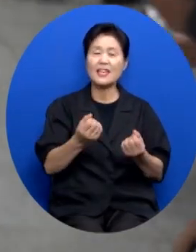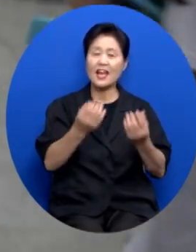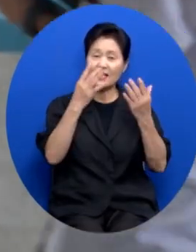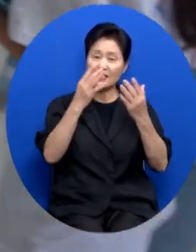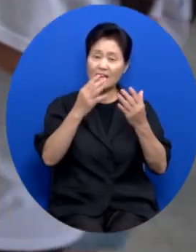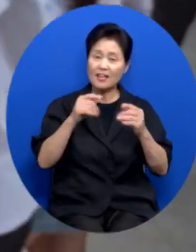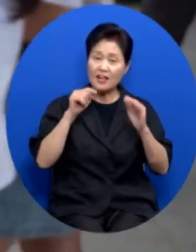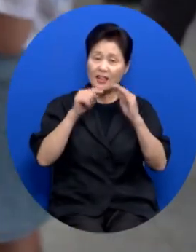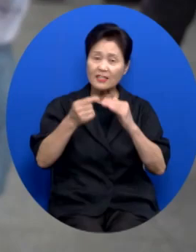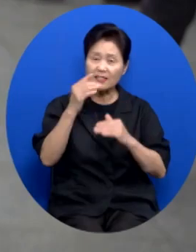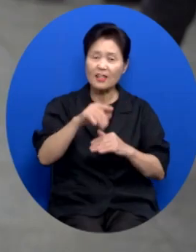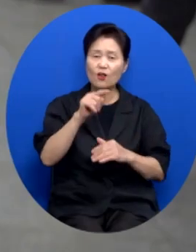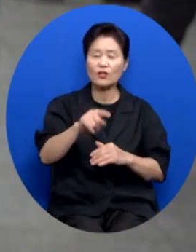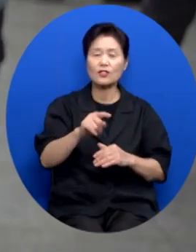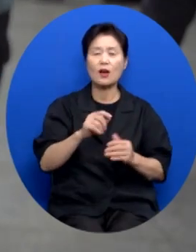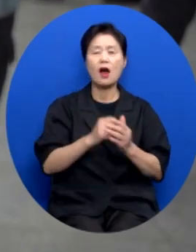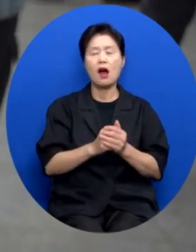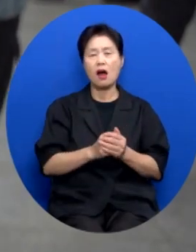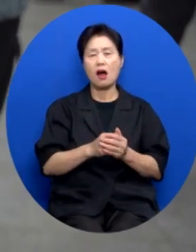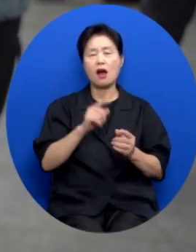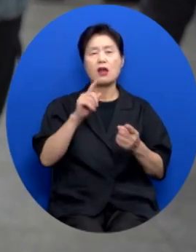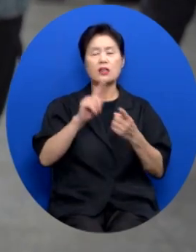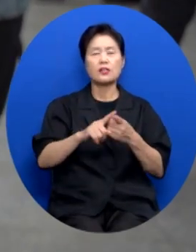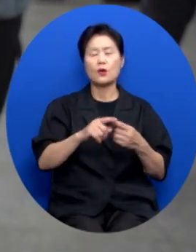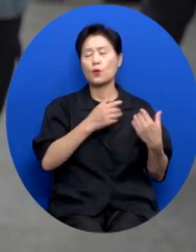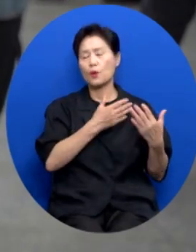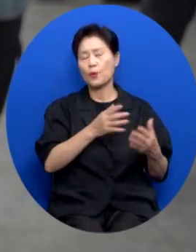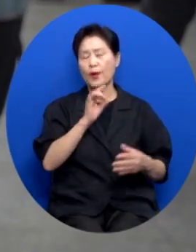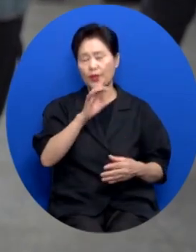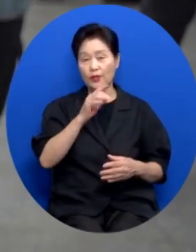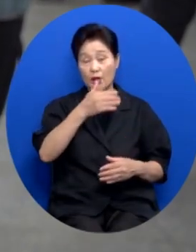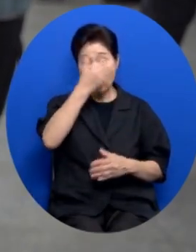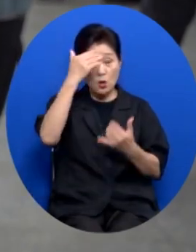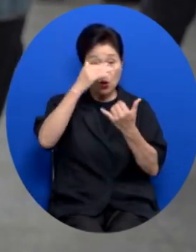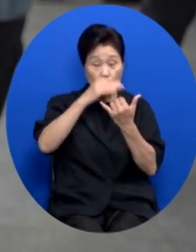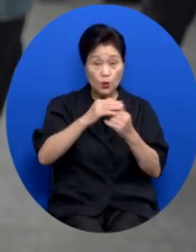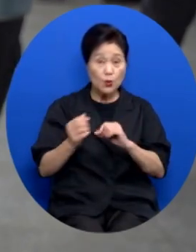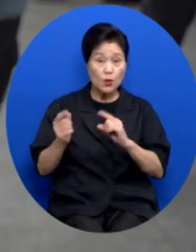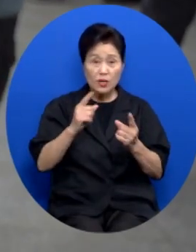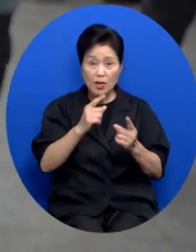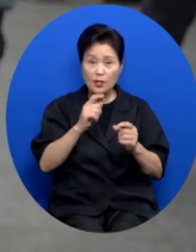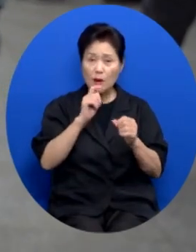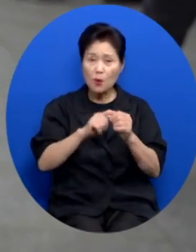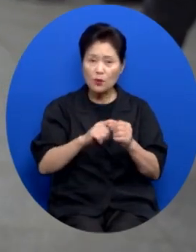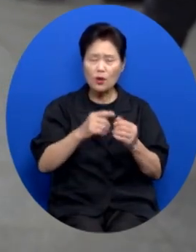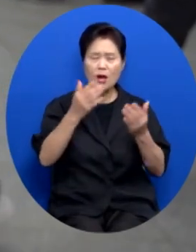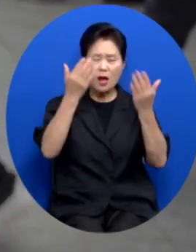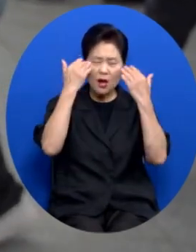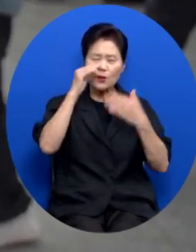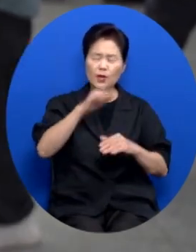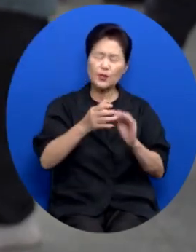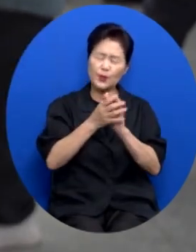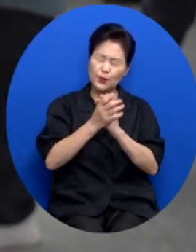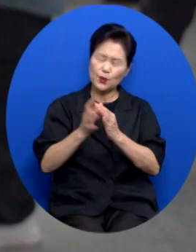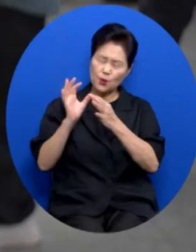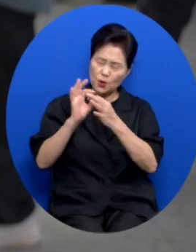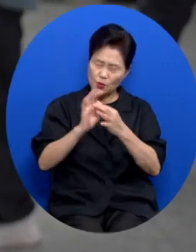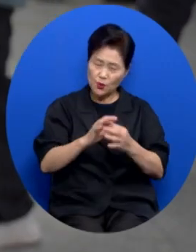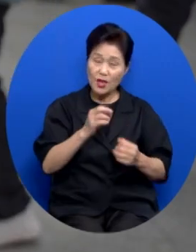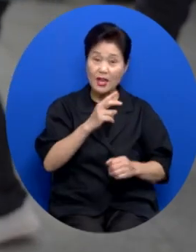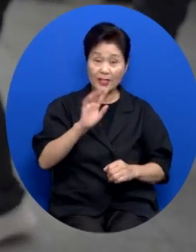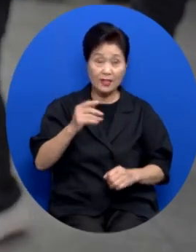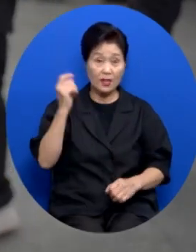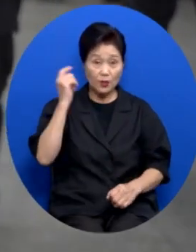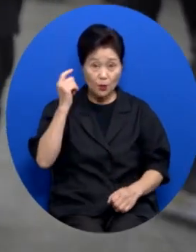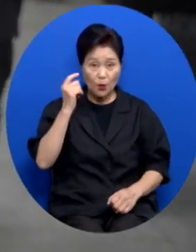갔는데 거기서 이거 이대로는 안 된다. 청소년들 살리려면 학교에서도 기도를 계속 해야 된다라고 하셔가지고 뭔가